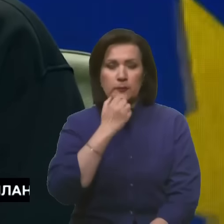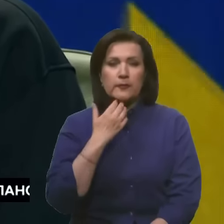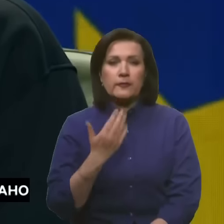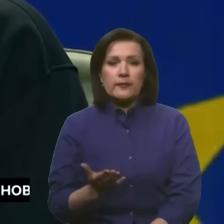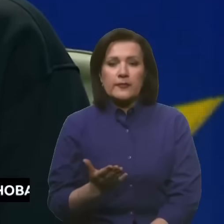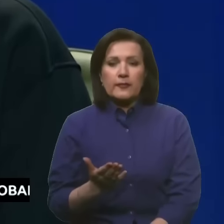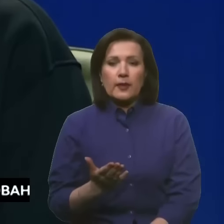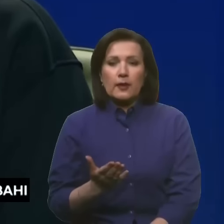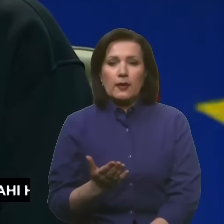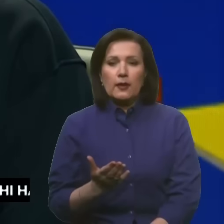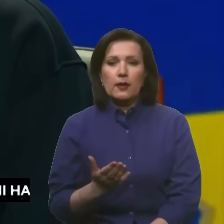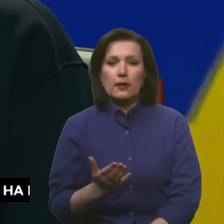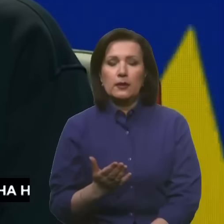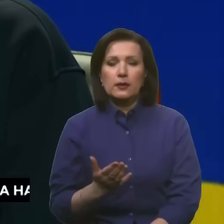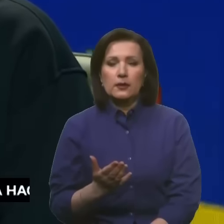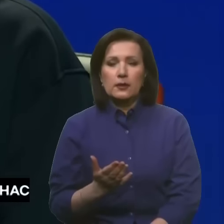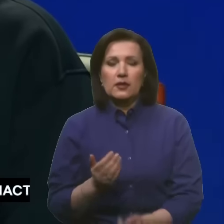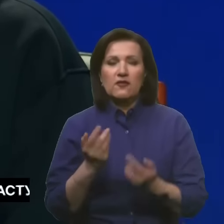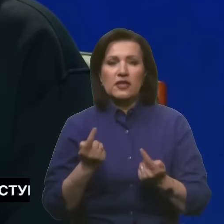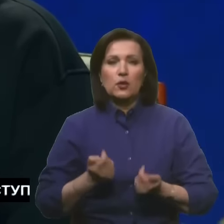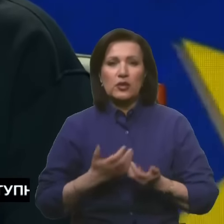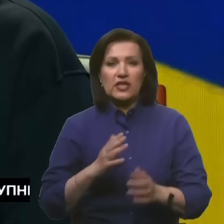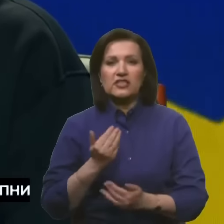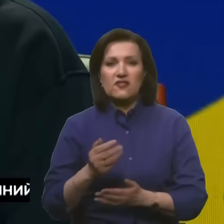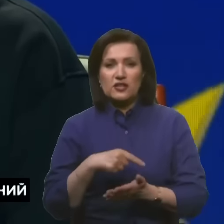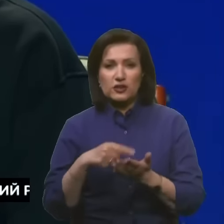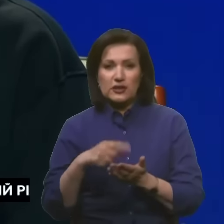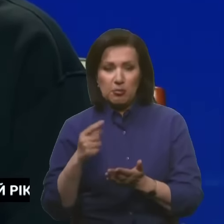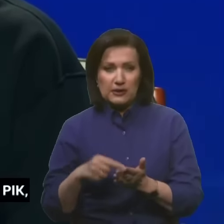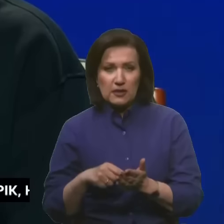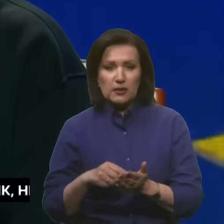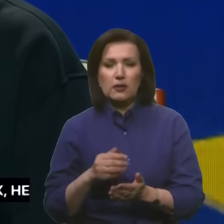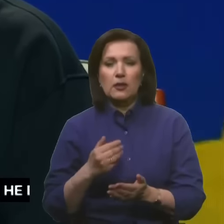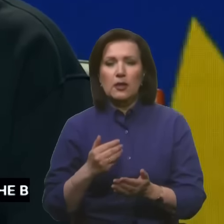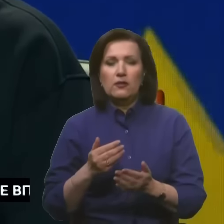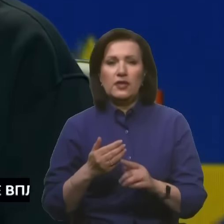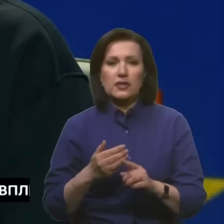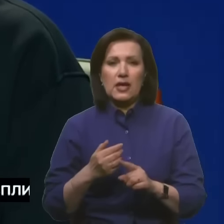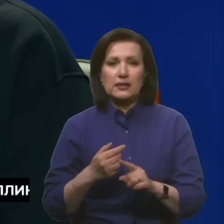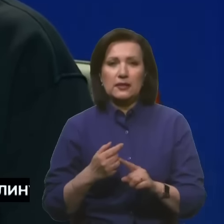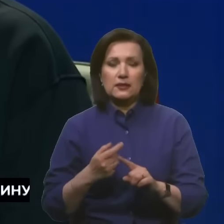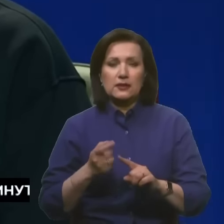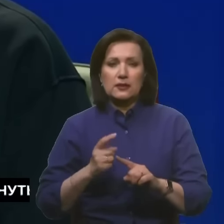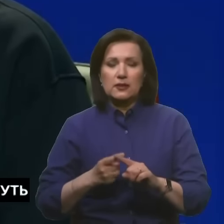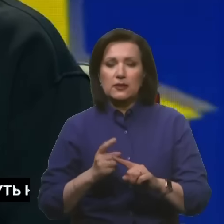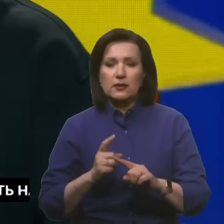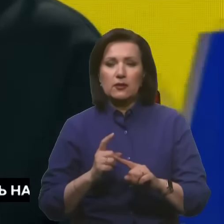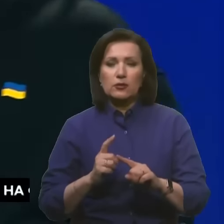за велику кількість ваших запитань. Хотілося, щоб хоча б одному з них ви допомагали